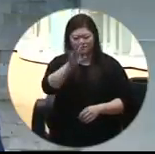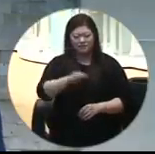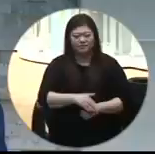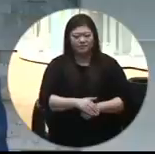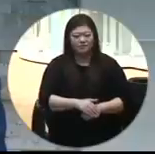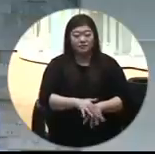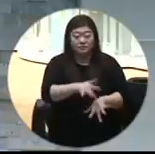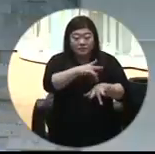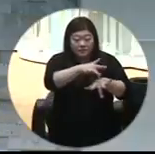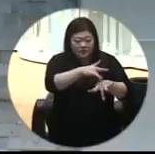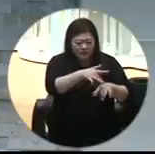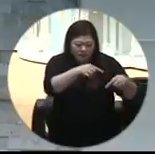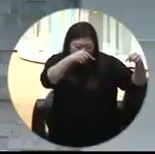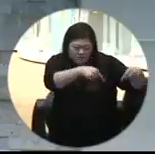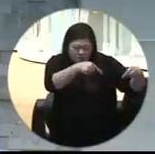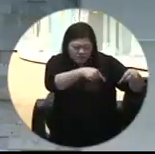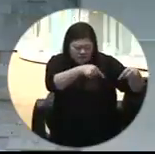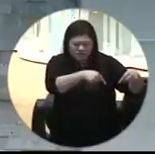타협의 대상이 아니에요.